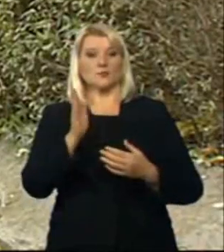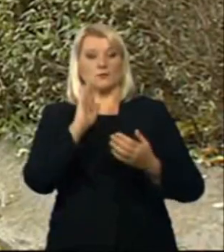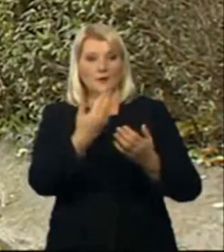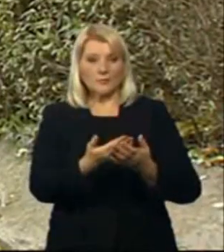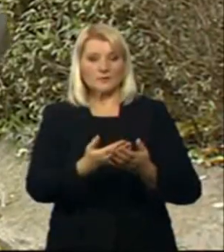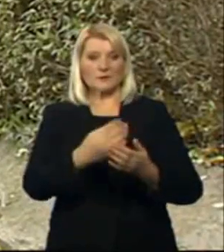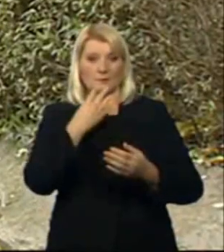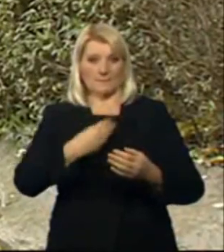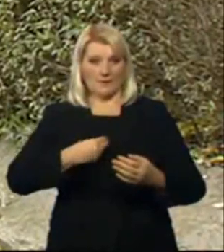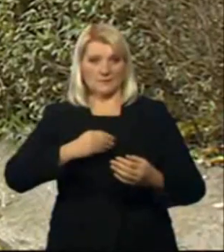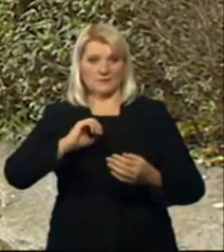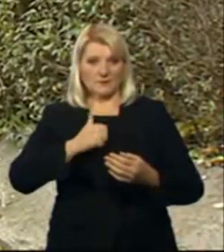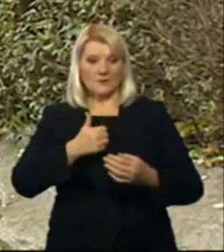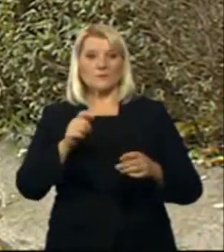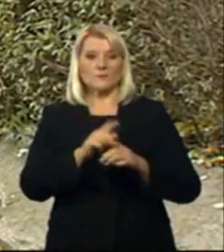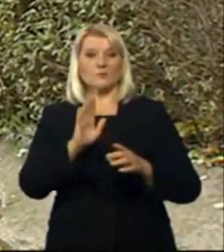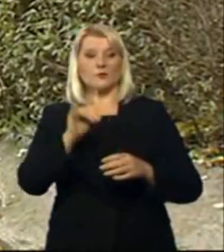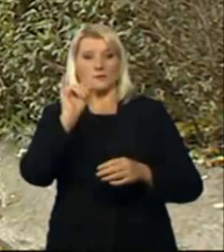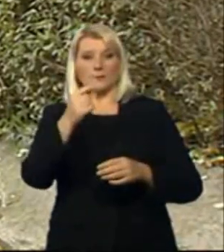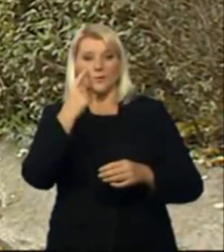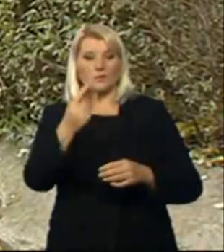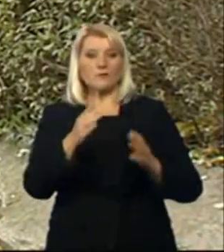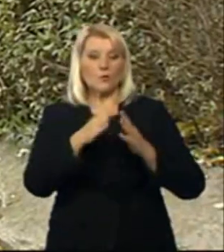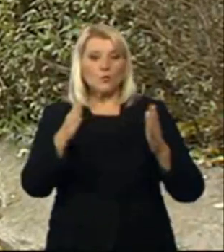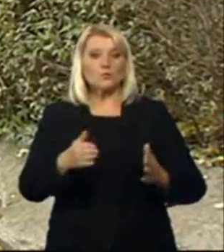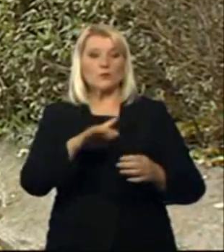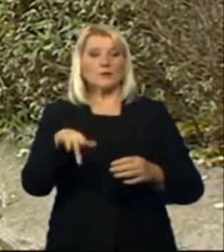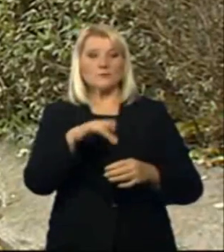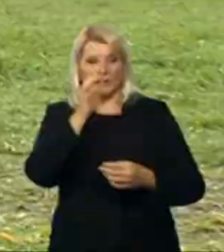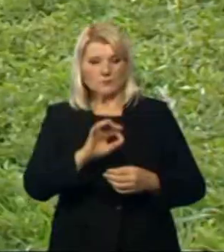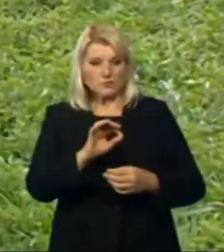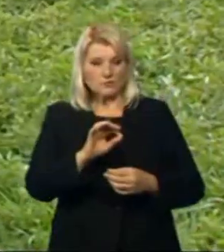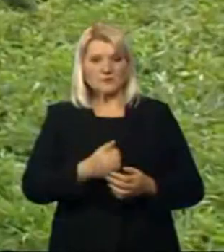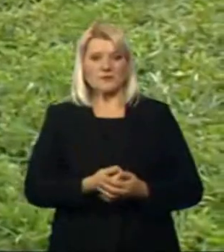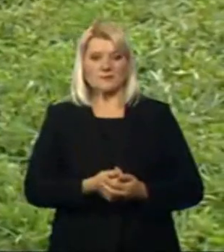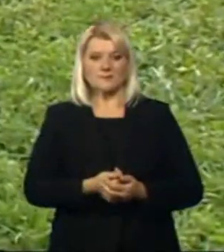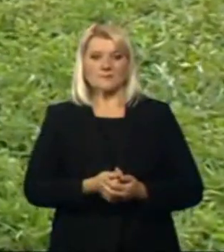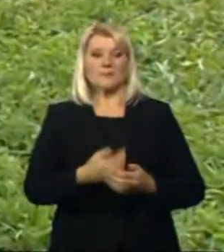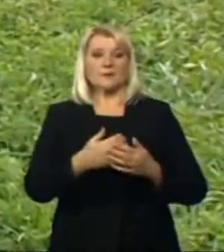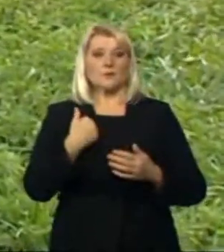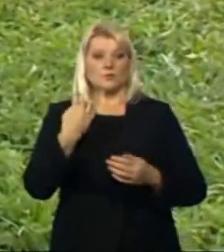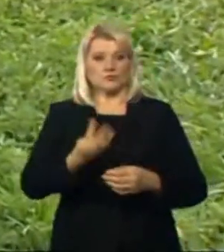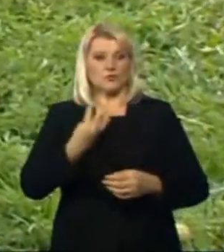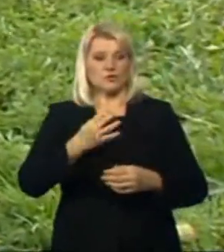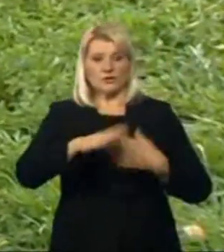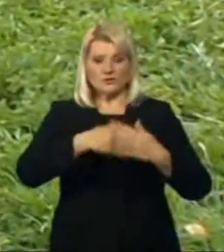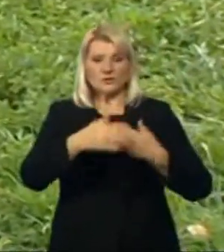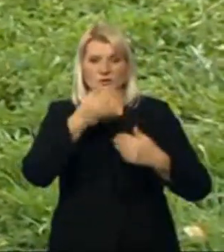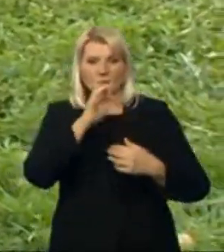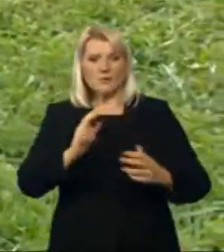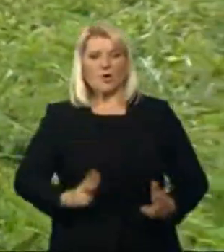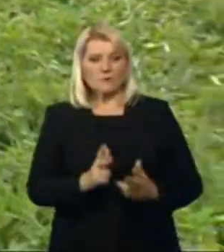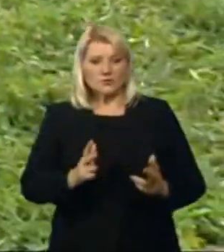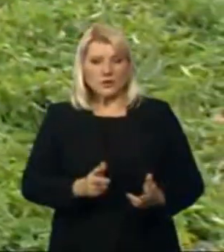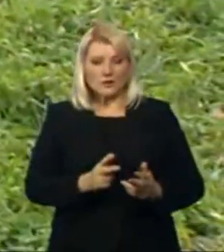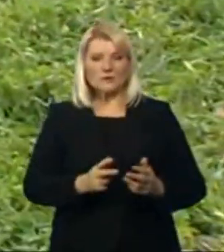zatoulaných pejsků se tentokrát zajdeme podívat do útulku v Němčovicích. Čtyřletá kříženka německého